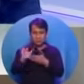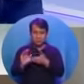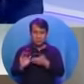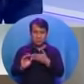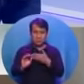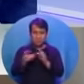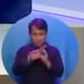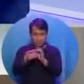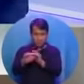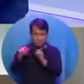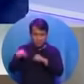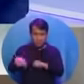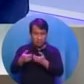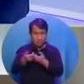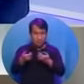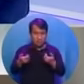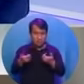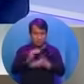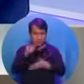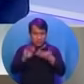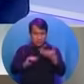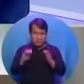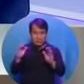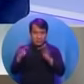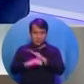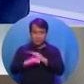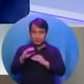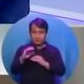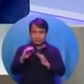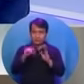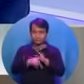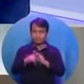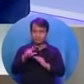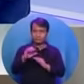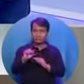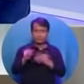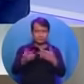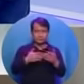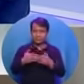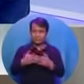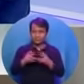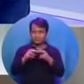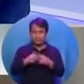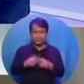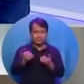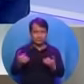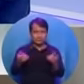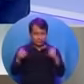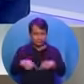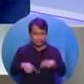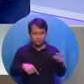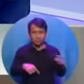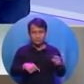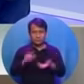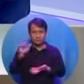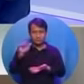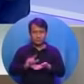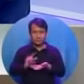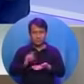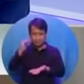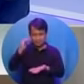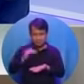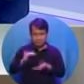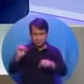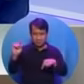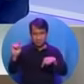na nage-exempt sa'yo from criminal liability. Siguro, if ever lang, Sir Rafi, ang mangyayari lang dito is bababa ang penalty ng